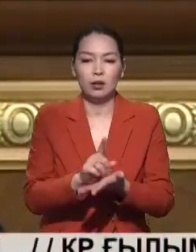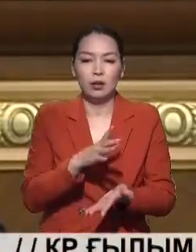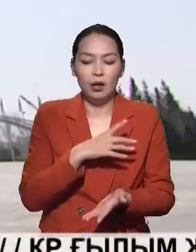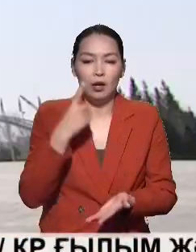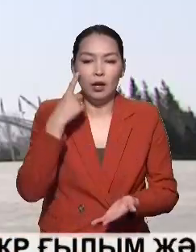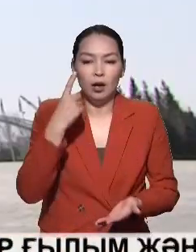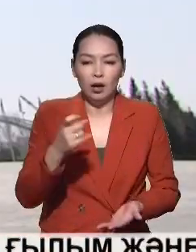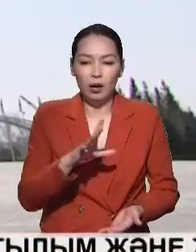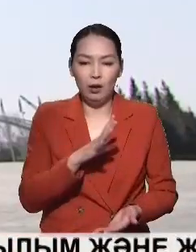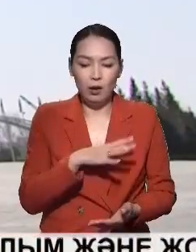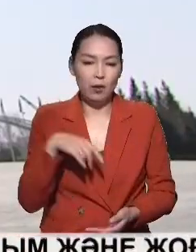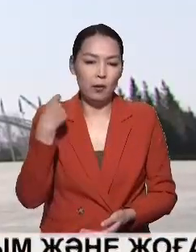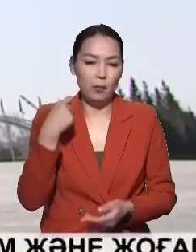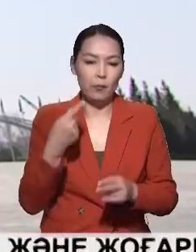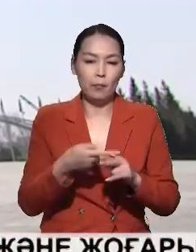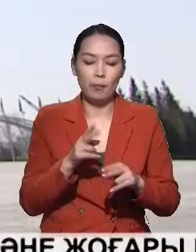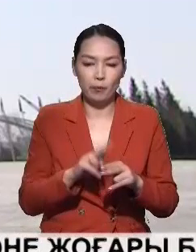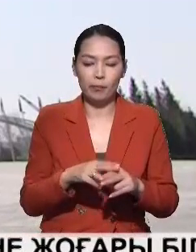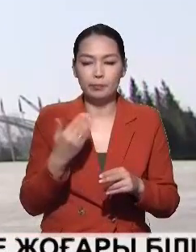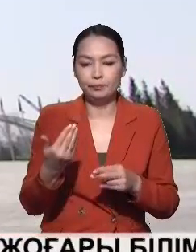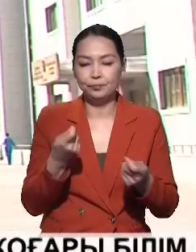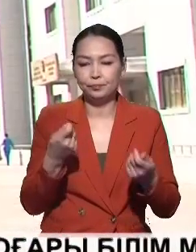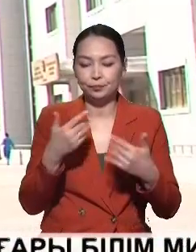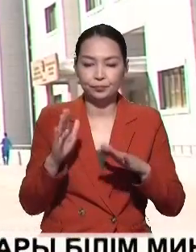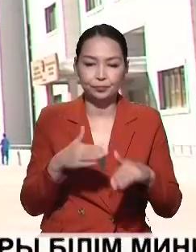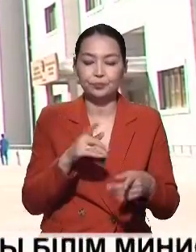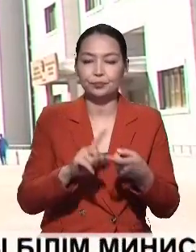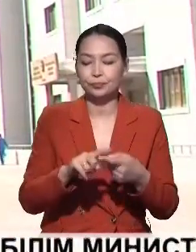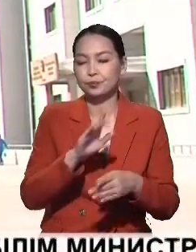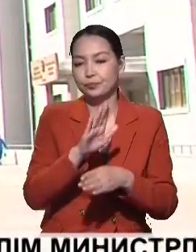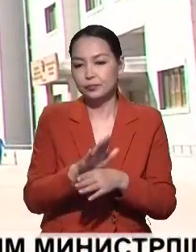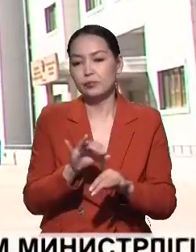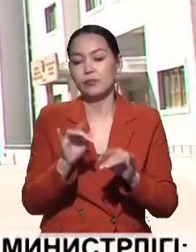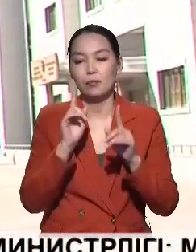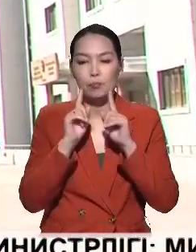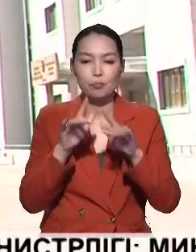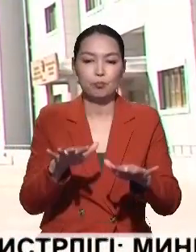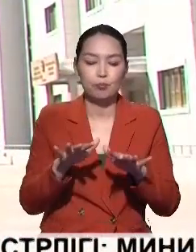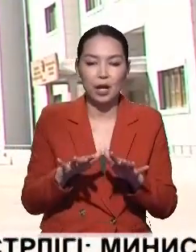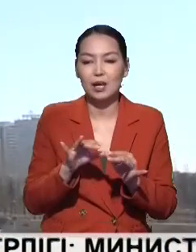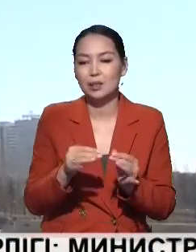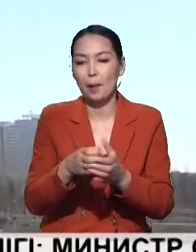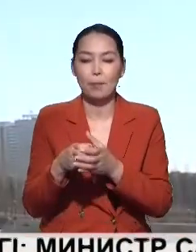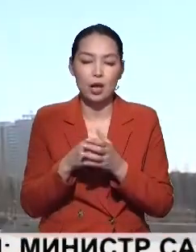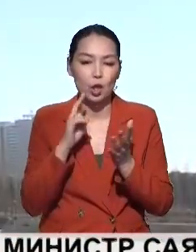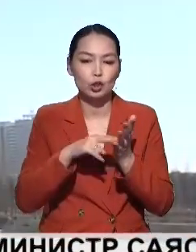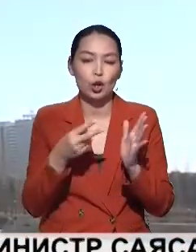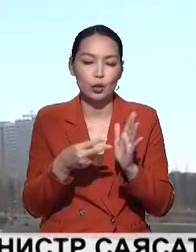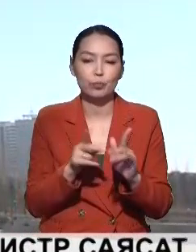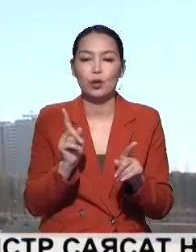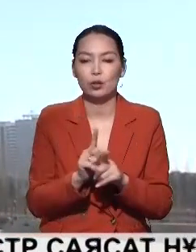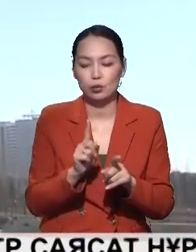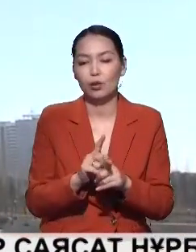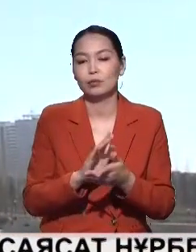шегеледі. Президент пәрмен бергеннен кейін тиісті ведомство мен парламенттің қос палатасы жобаны әзірлеп, иін қандыра